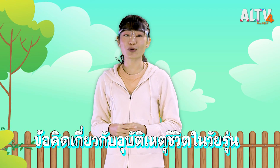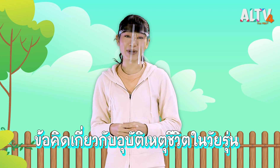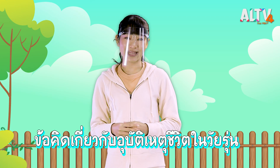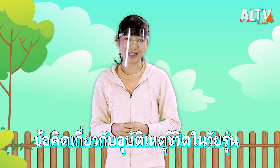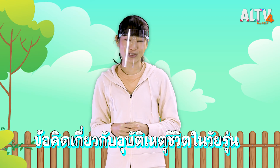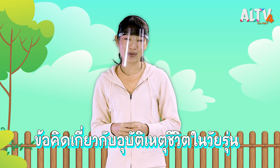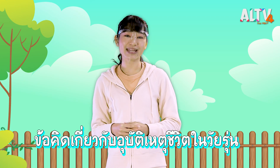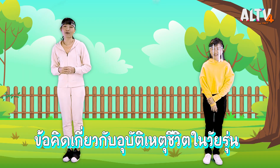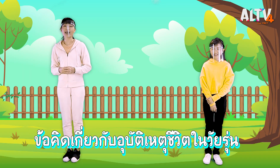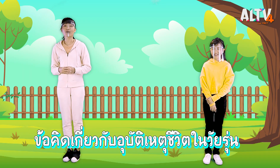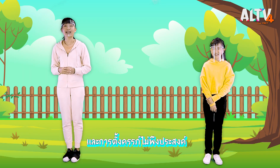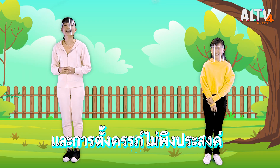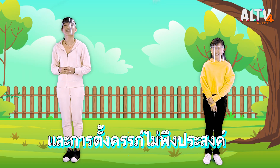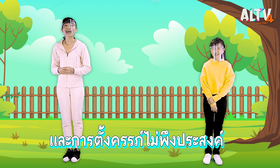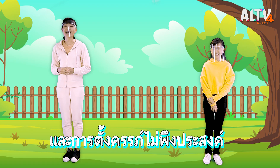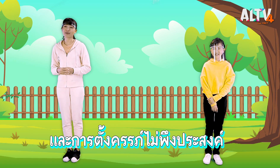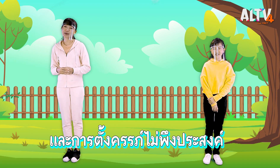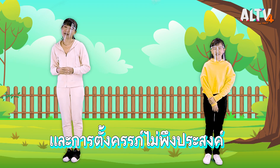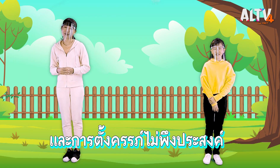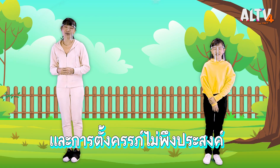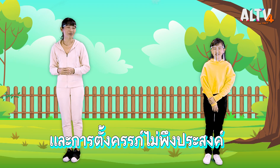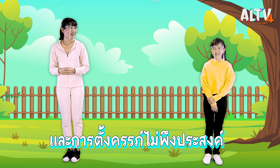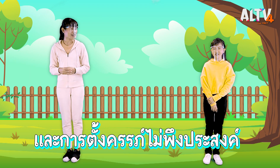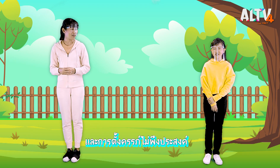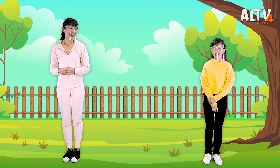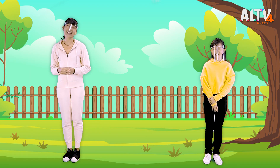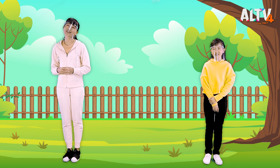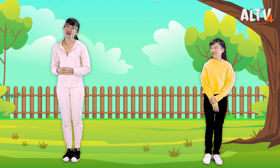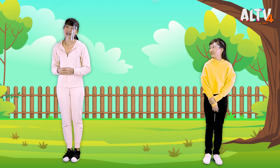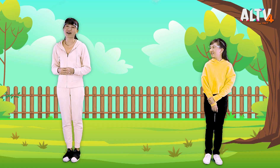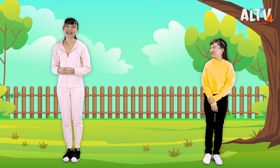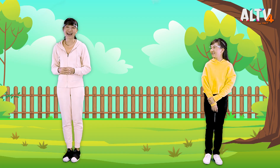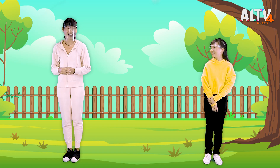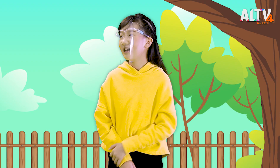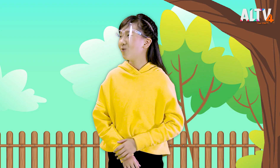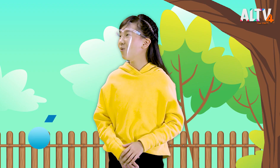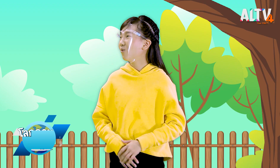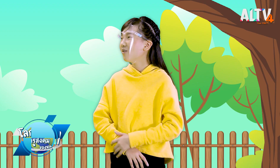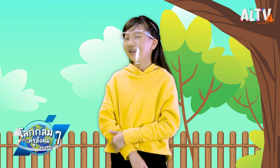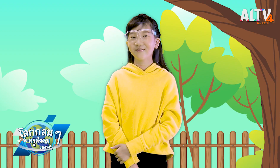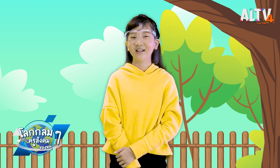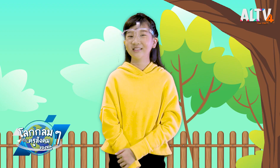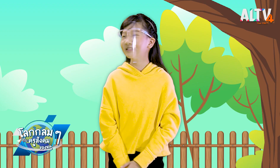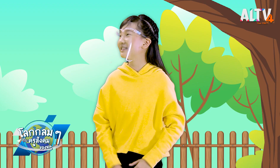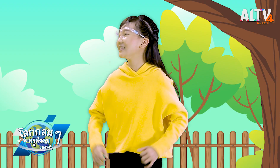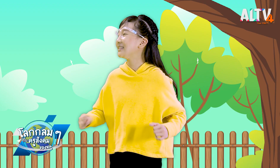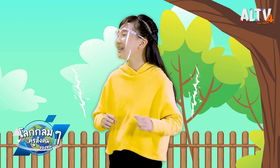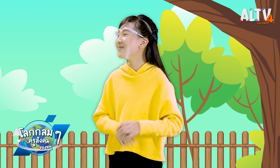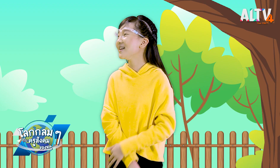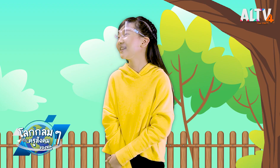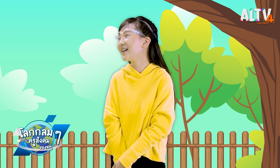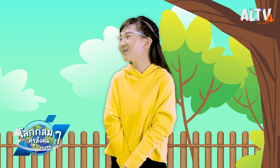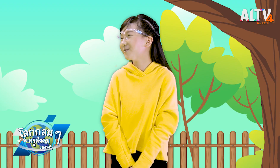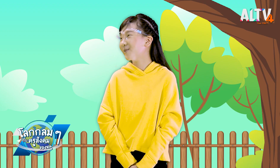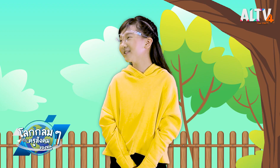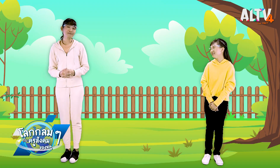กับอุบัติเหตุชีวิตในวัยรุ่นและการตั้งครรภ์ไม่พึงประสงค์มาฝากน้องเฟรนและน้องๆทางบ้านค่ะ โอ้แค่ฟังชื่อก็จั๊กจี้ม